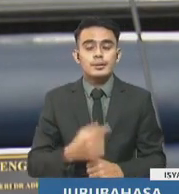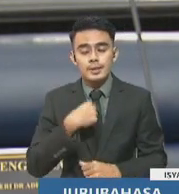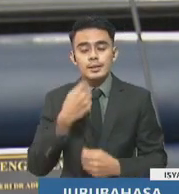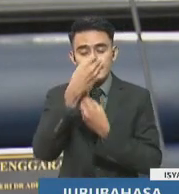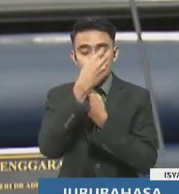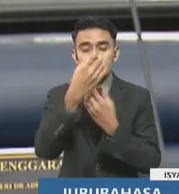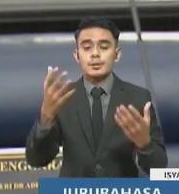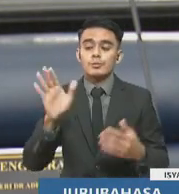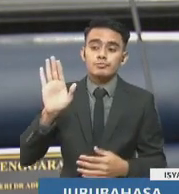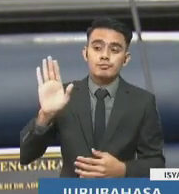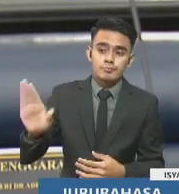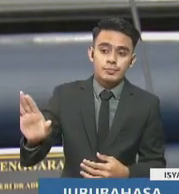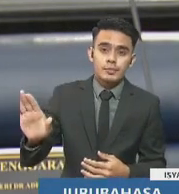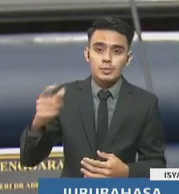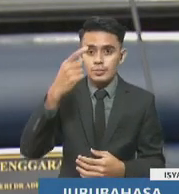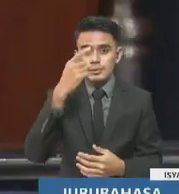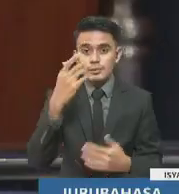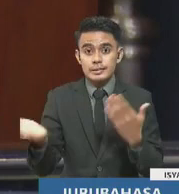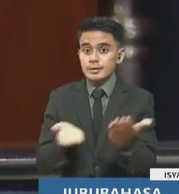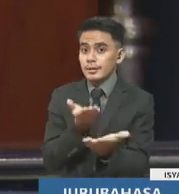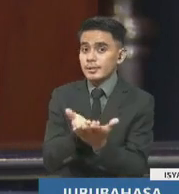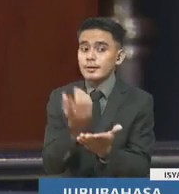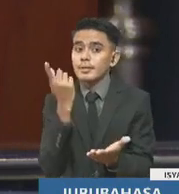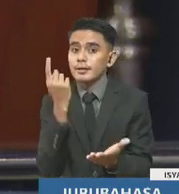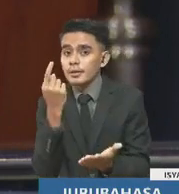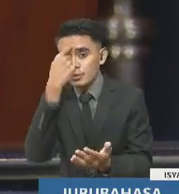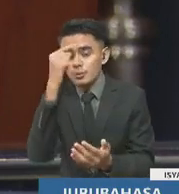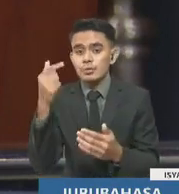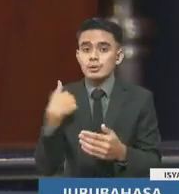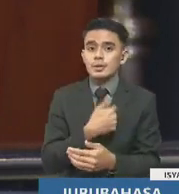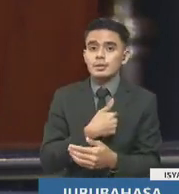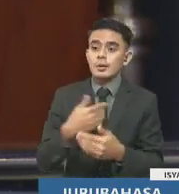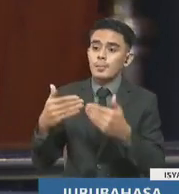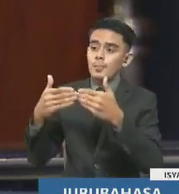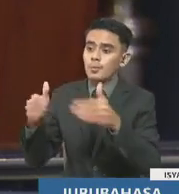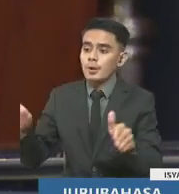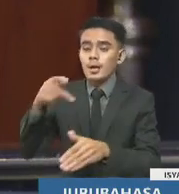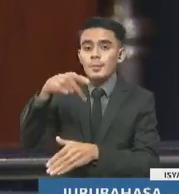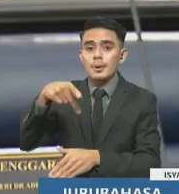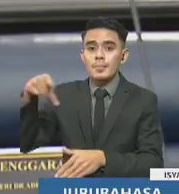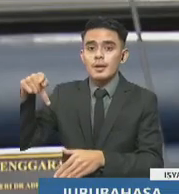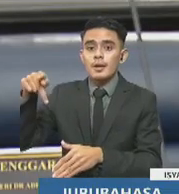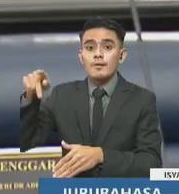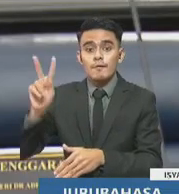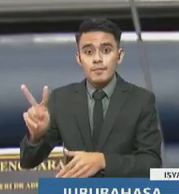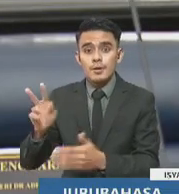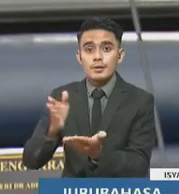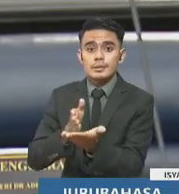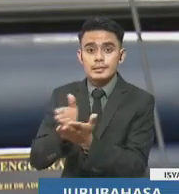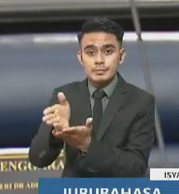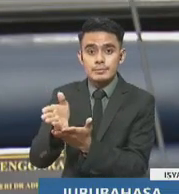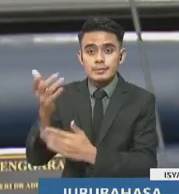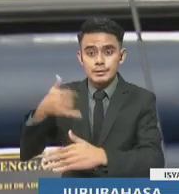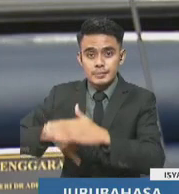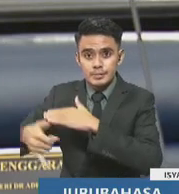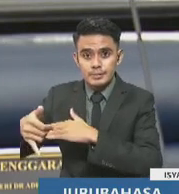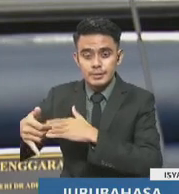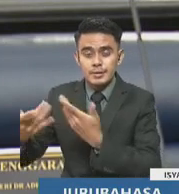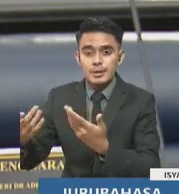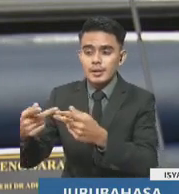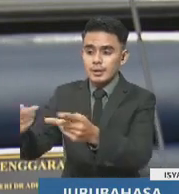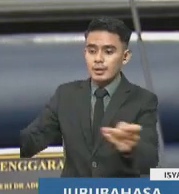akan maklumkan kepada beliau cadangan Ali Yang Berhormat untuk kita buka PPV secara walk-in, terutamanya di kawasan-kawasan yang